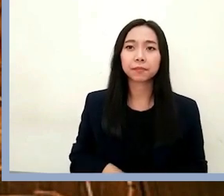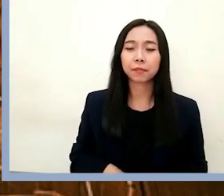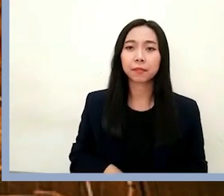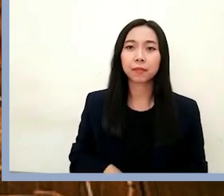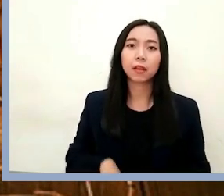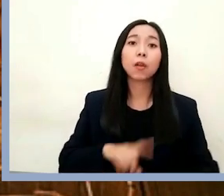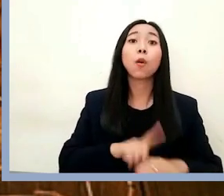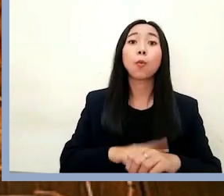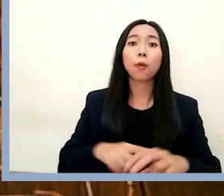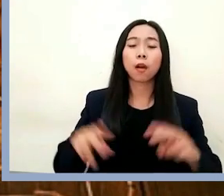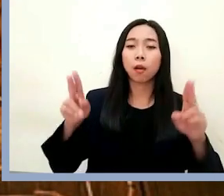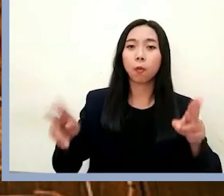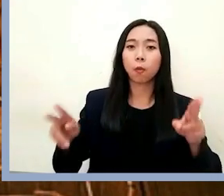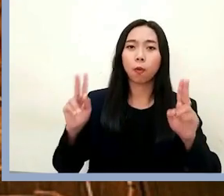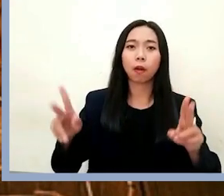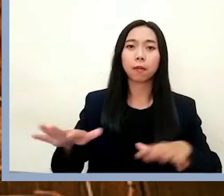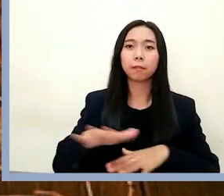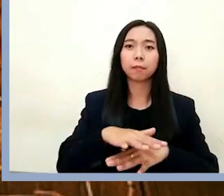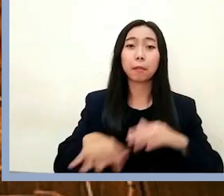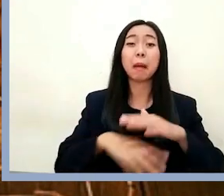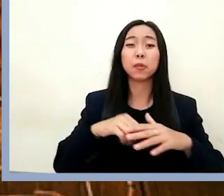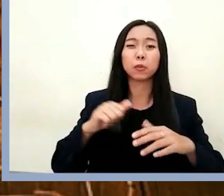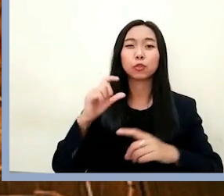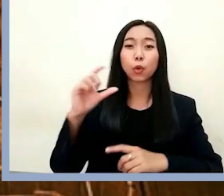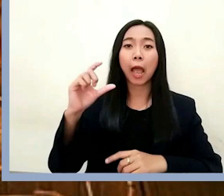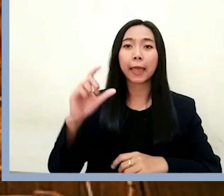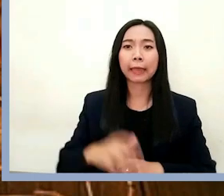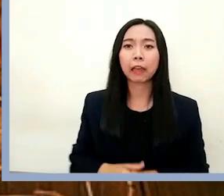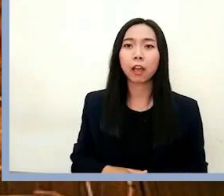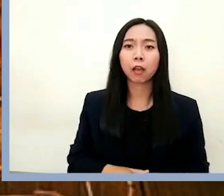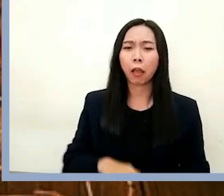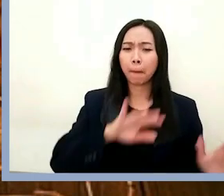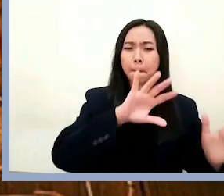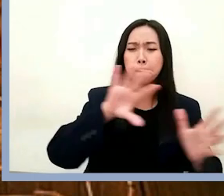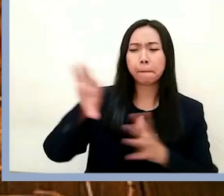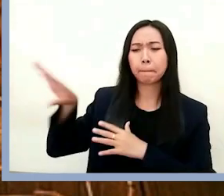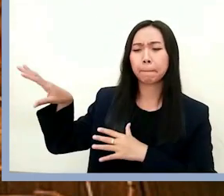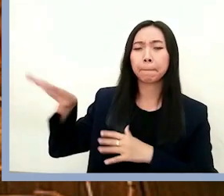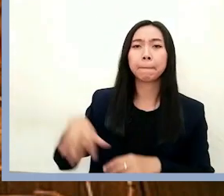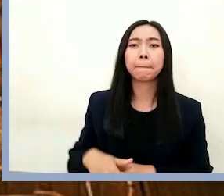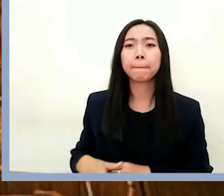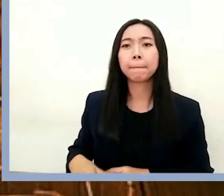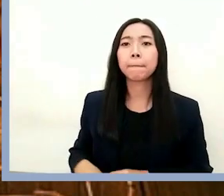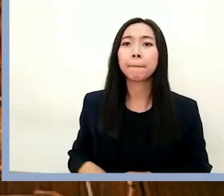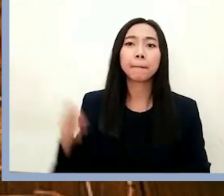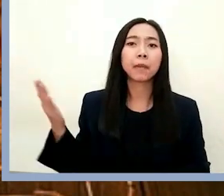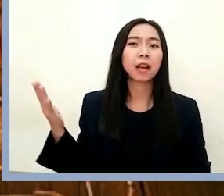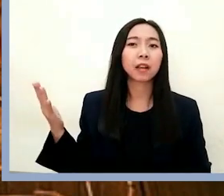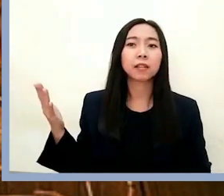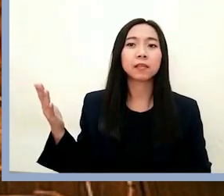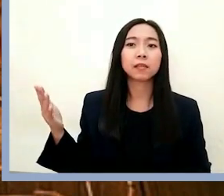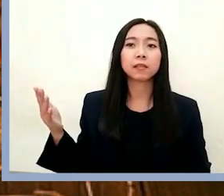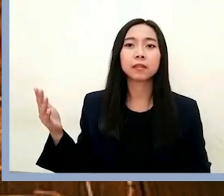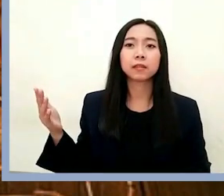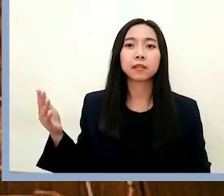seperti pemungut cukai itu di apa disingkirkan ditekan maka mereka makin